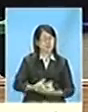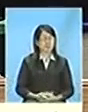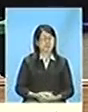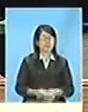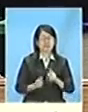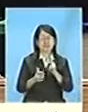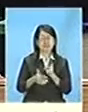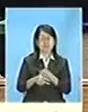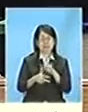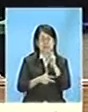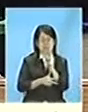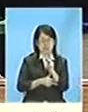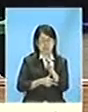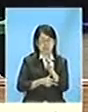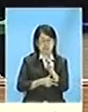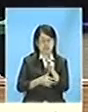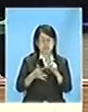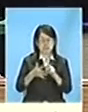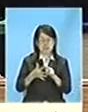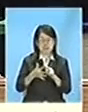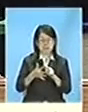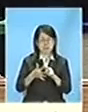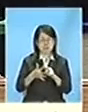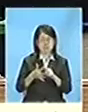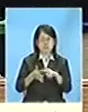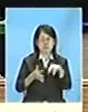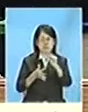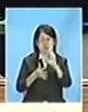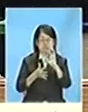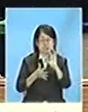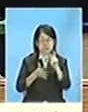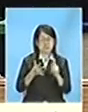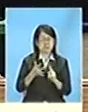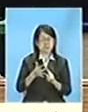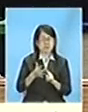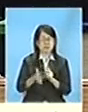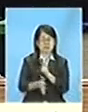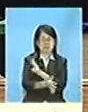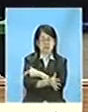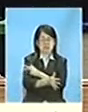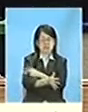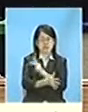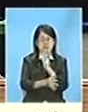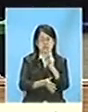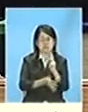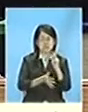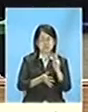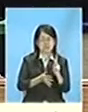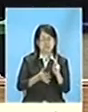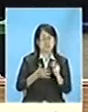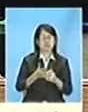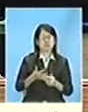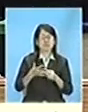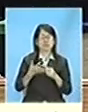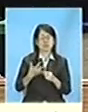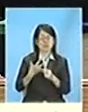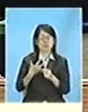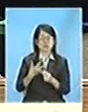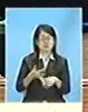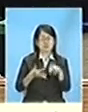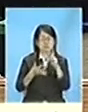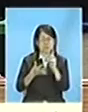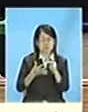าทิตย์แก้วพลตรีกรชัยสุวรรณบูรณ์รองศาสตราจารย์กอบกุลพันเจริญวรกุลนางกิ